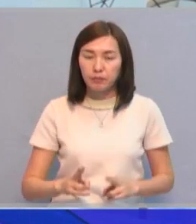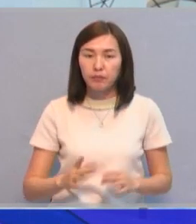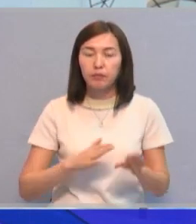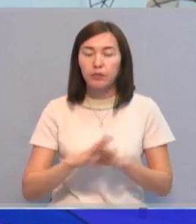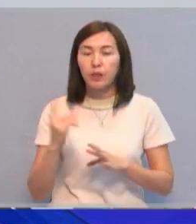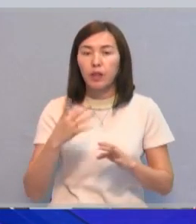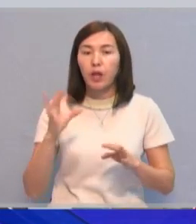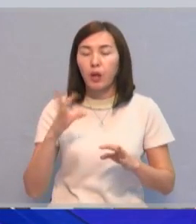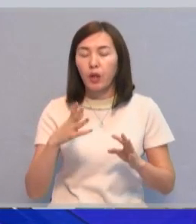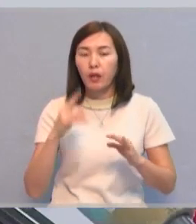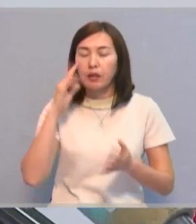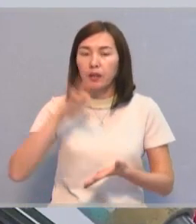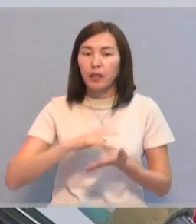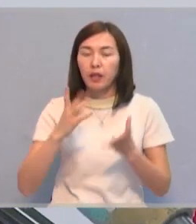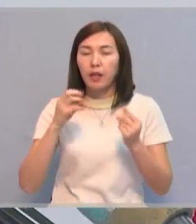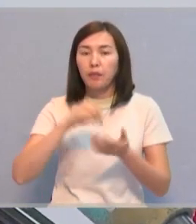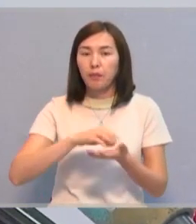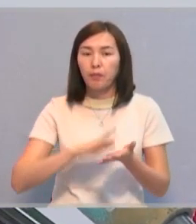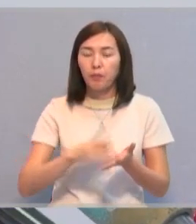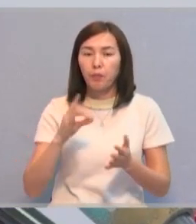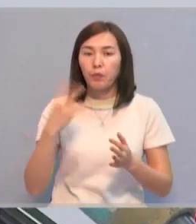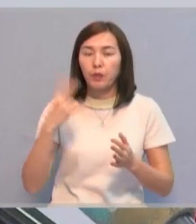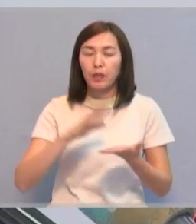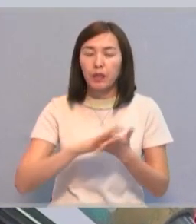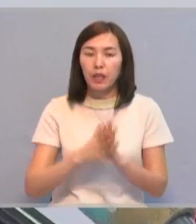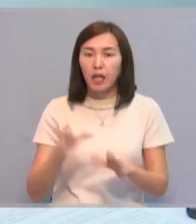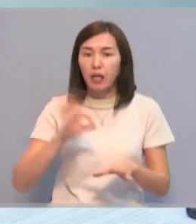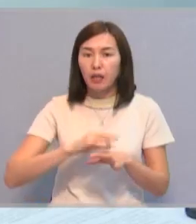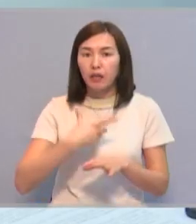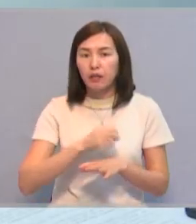В целом, с 1 октября в городе в день регистрируются по 2 случая отравления угарным газом.